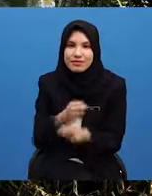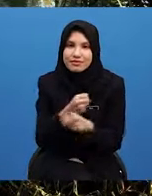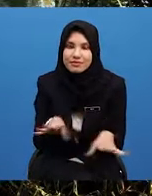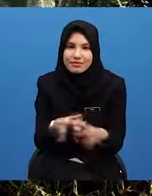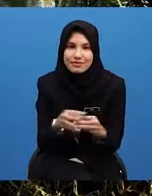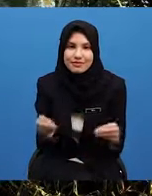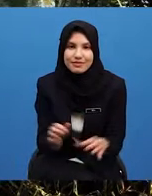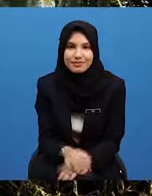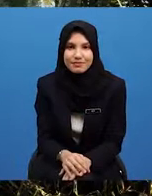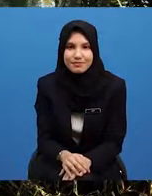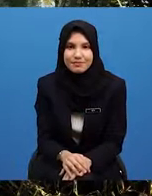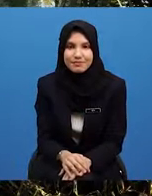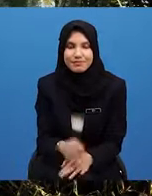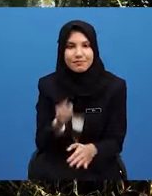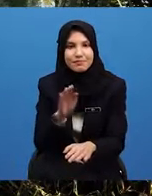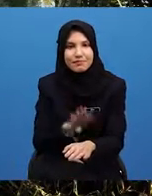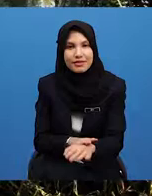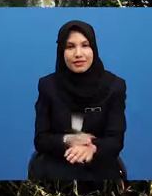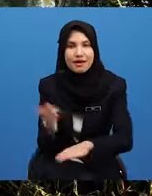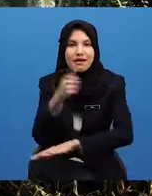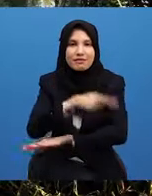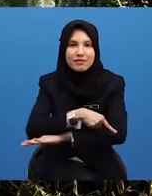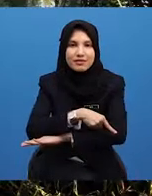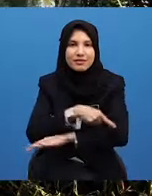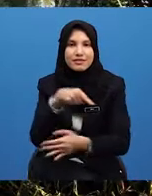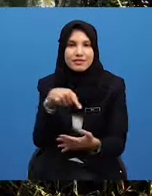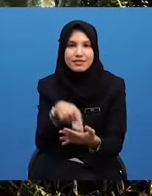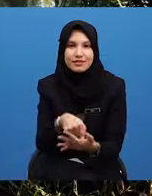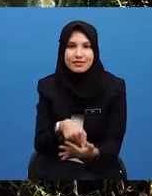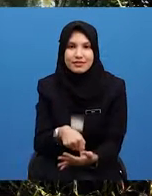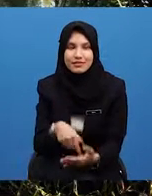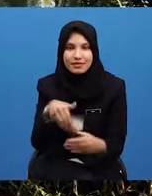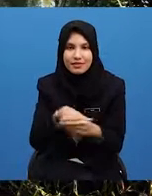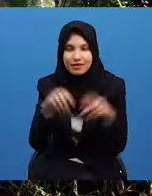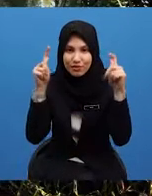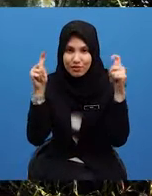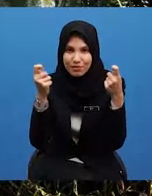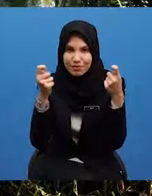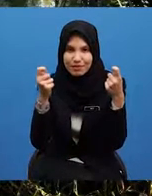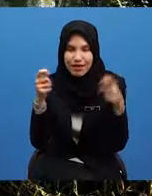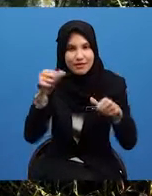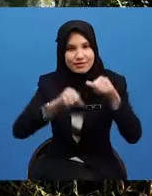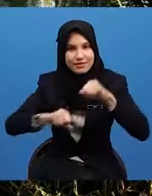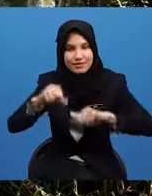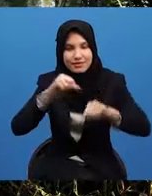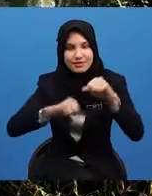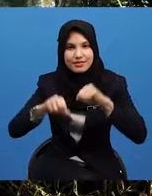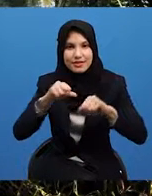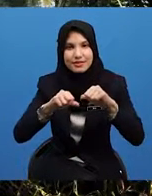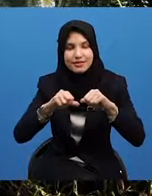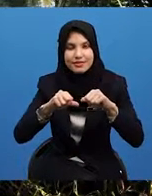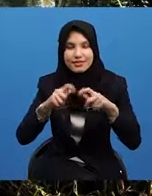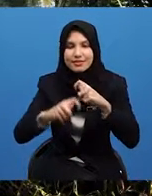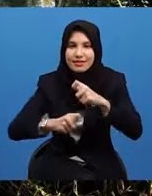selesai sudah pembelajaran kita pada hari ini dalam topik sains